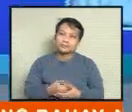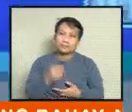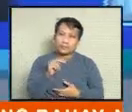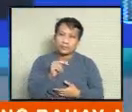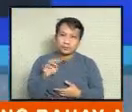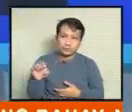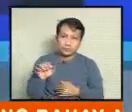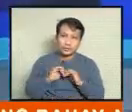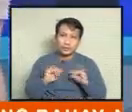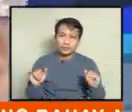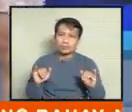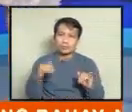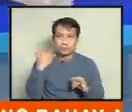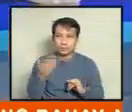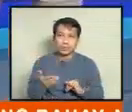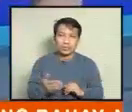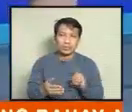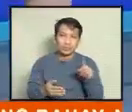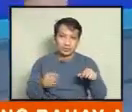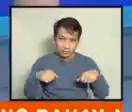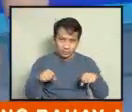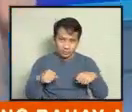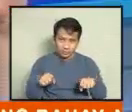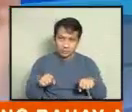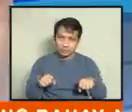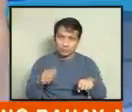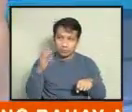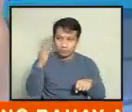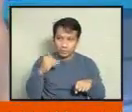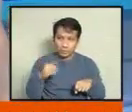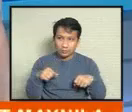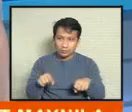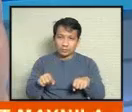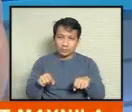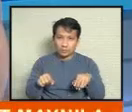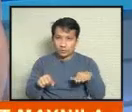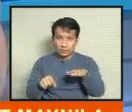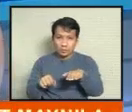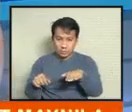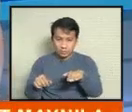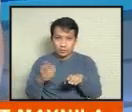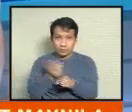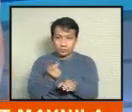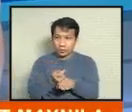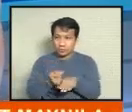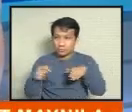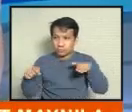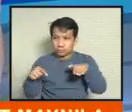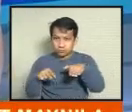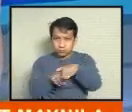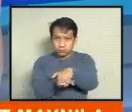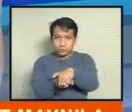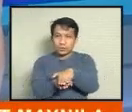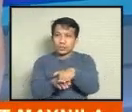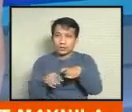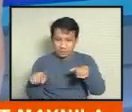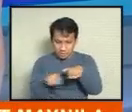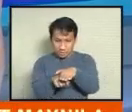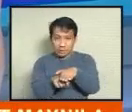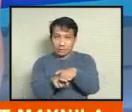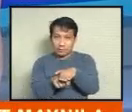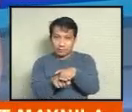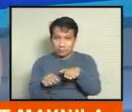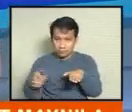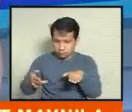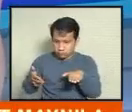Sa Nueva Ecija pa rin, patay ang isang rider ng motorsiklo matapos pumailalim at masagasaan ng trailer truck.